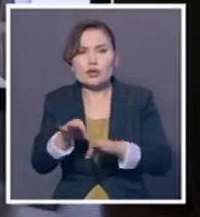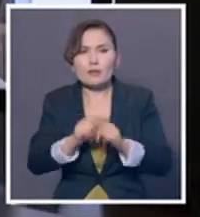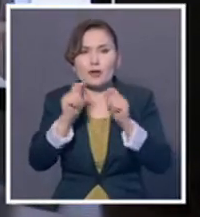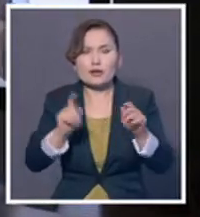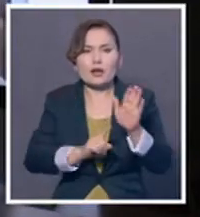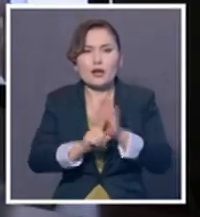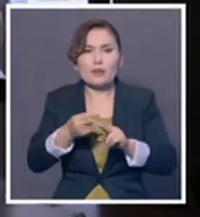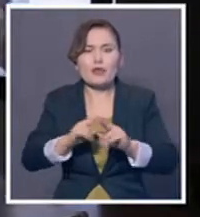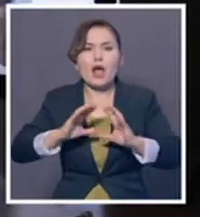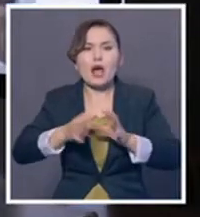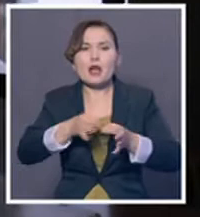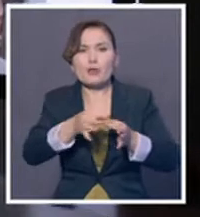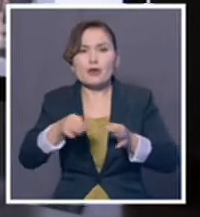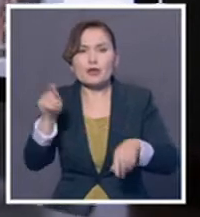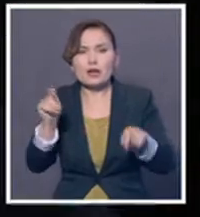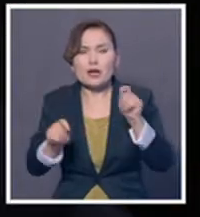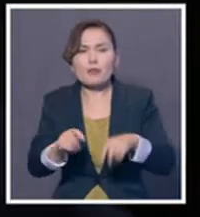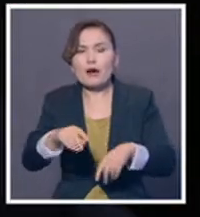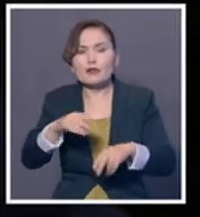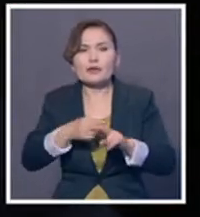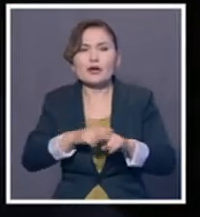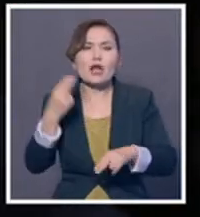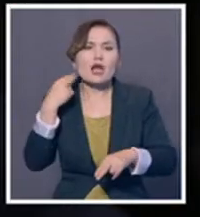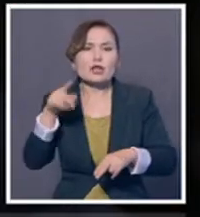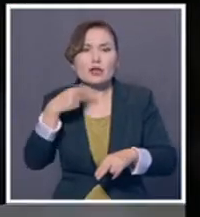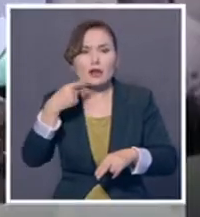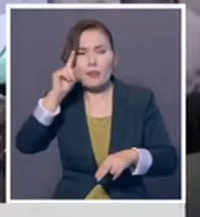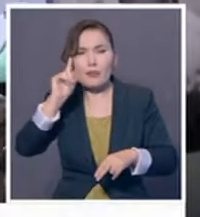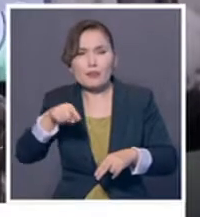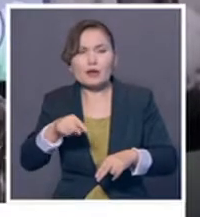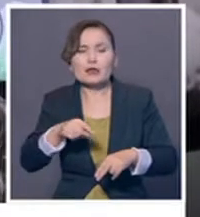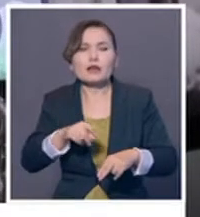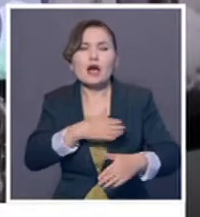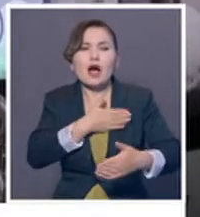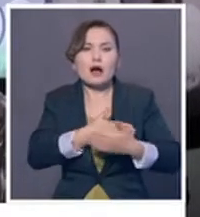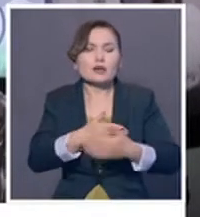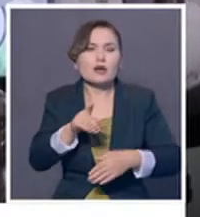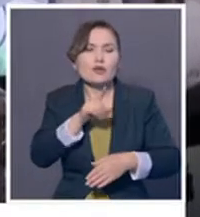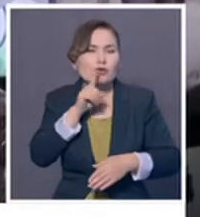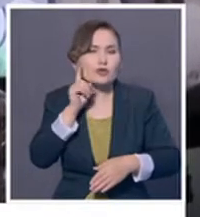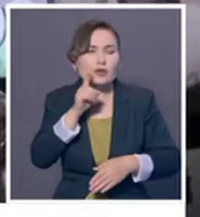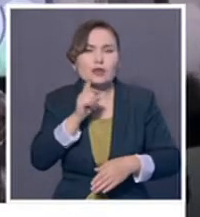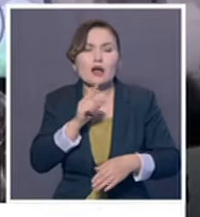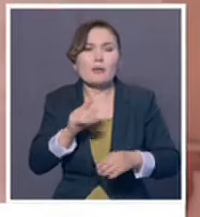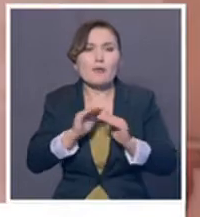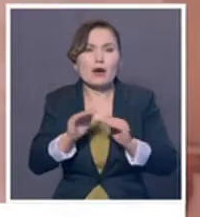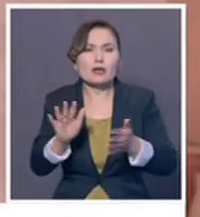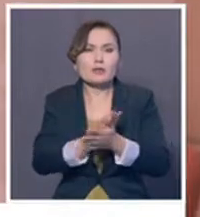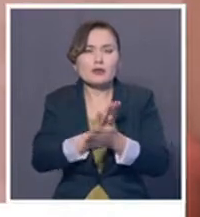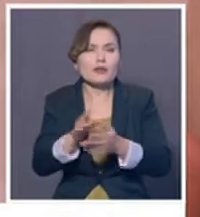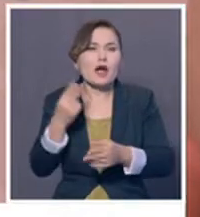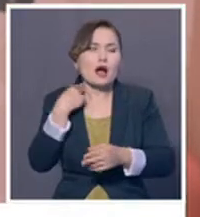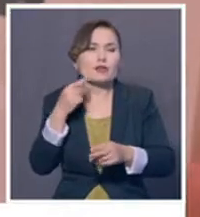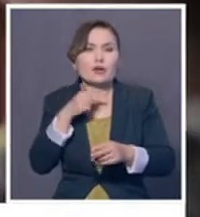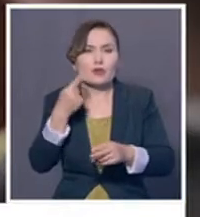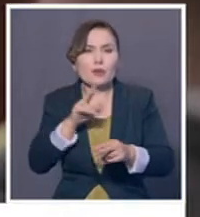Ауқымды акцияға әлемнің түкпір-түкпірінен шет тілін жетік меңгерген 850 ерікті тартылған. Оқытушыларға талап қатал. Тіл білу